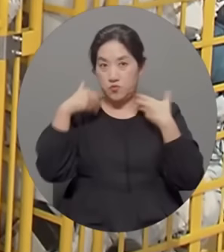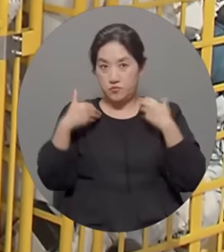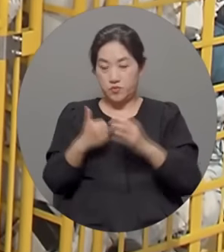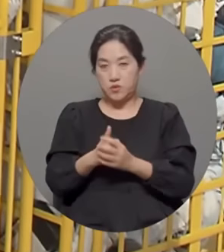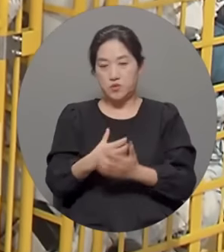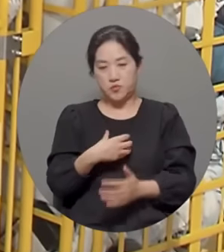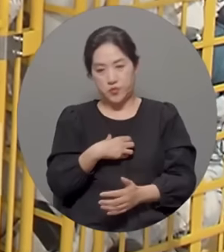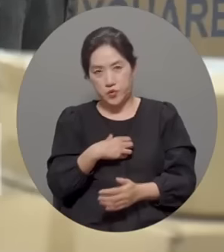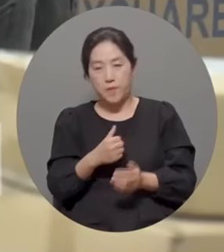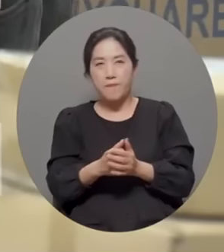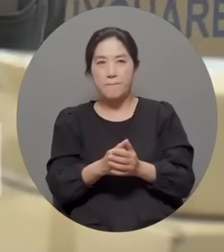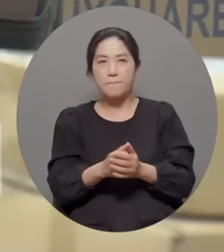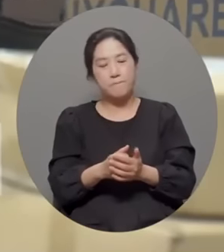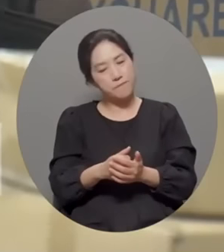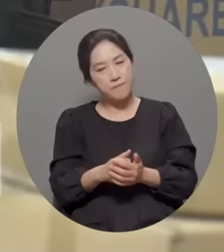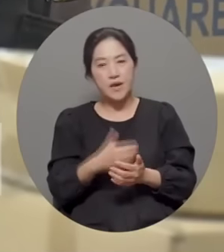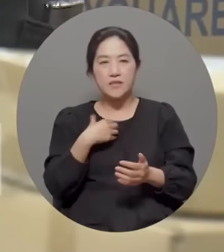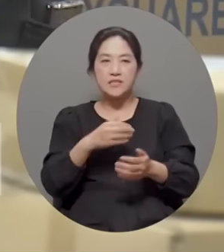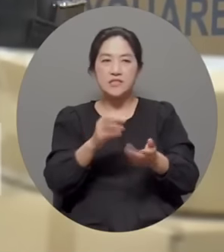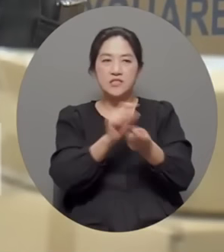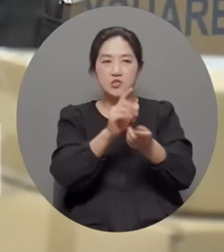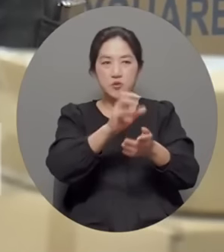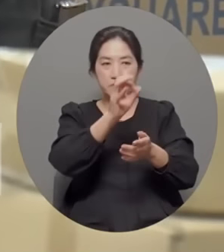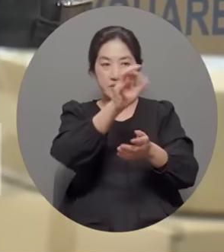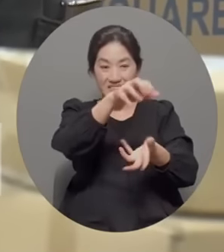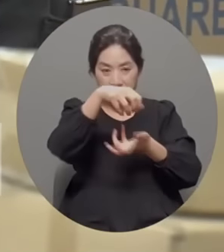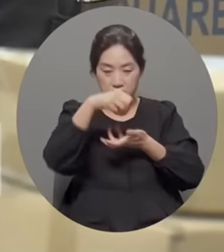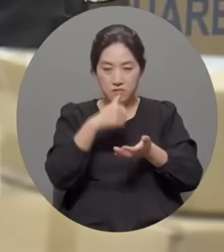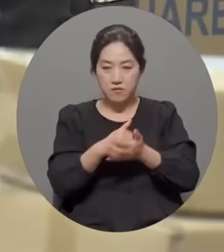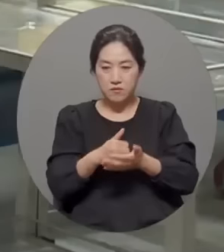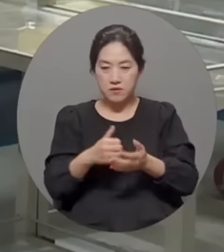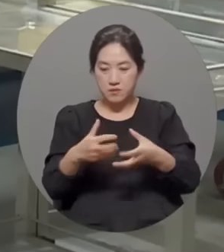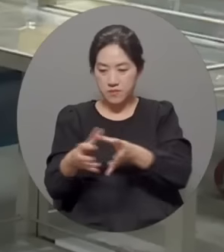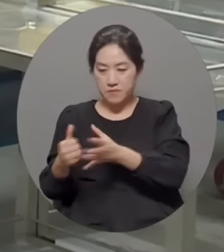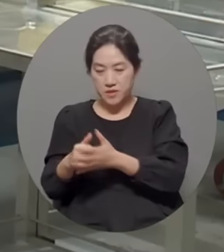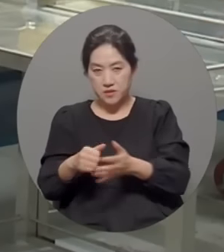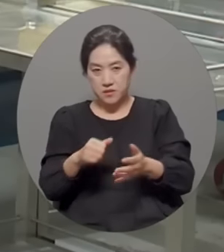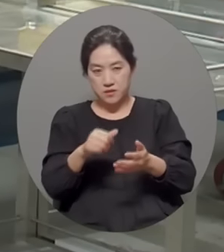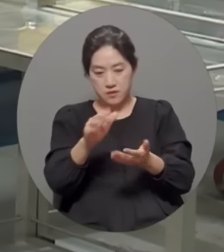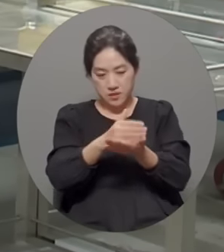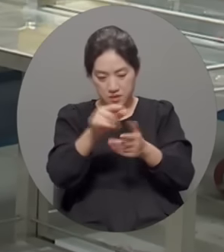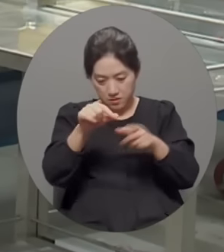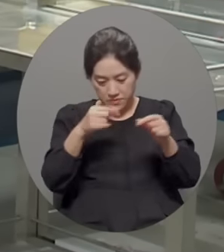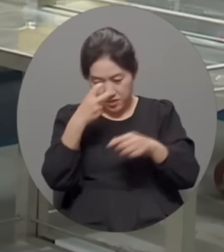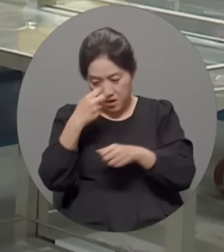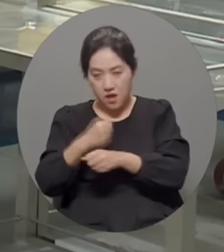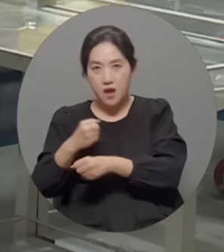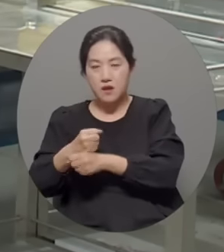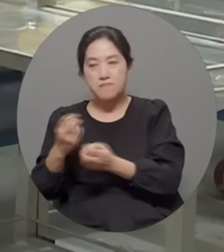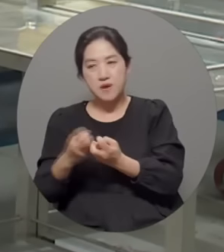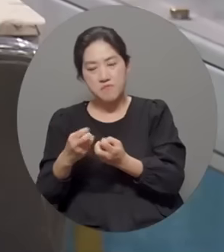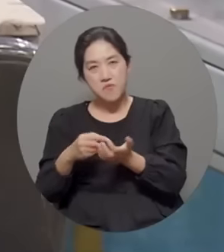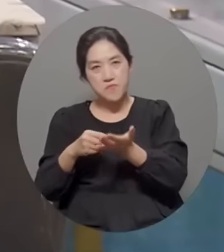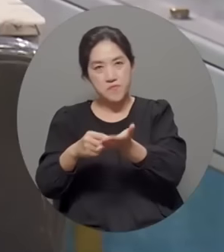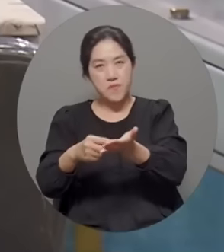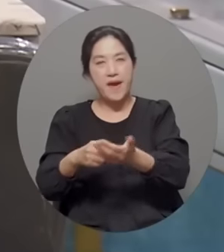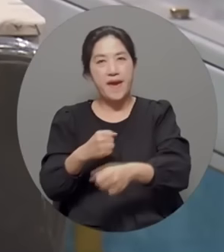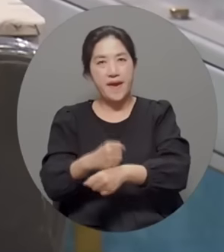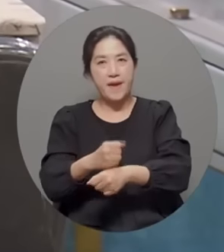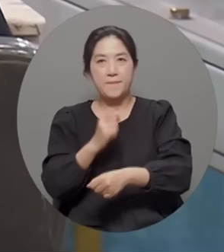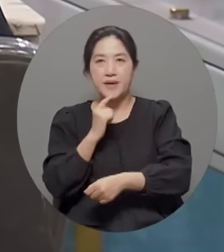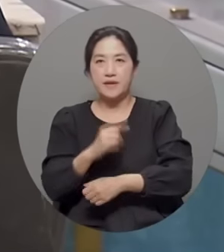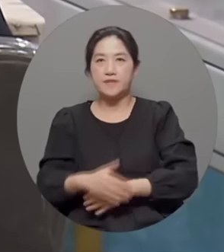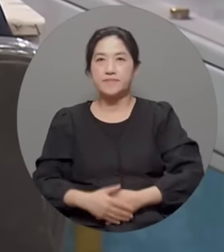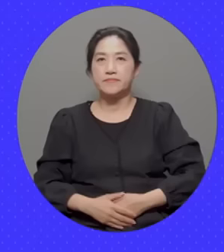우려가 있는 직구 제품을 각 소관 부처별로 선별 구매해서 검사하는 방안을 추진하겠다고 밝혔습니다. MBC 뉴스